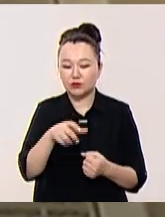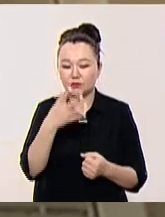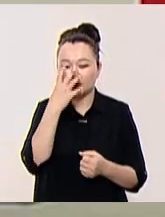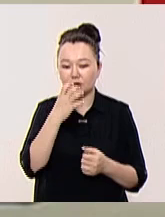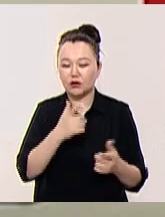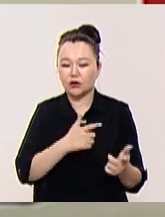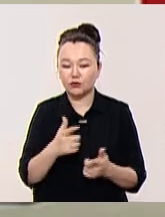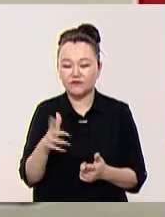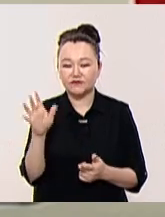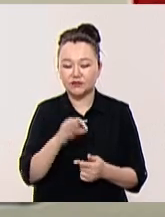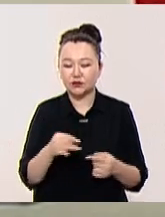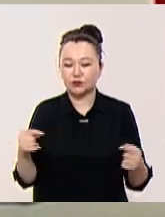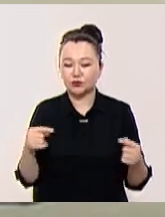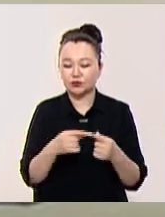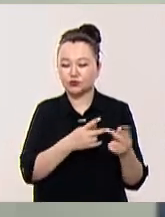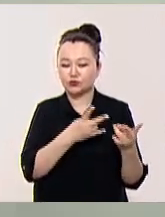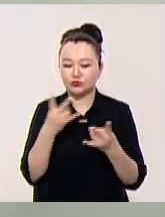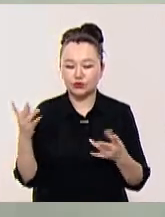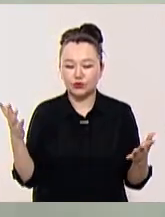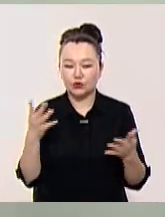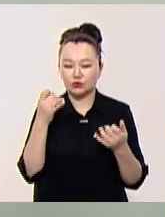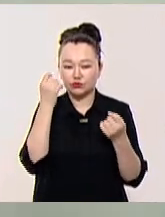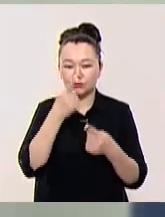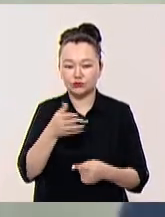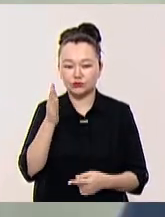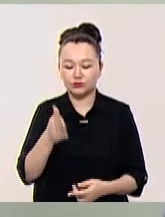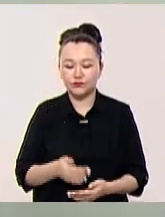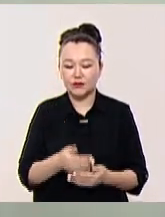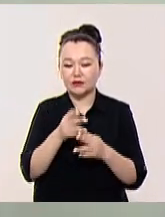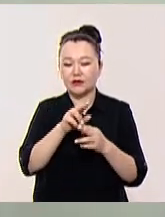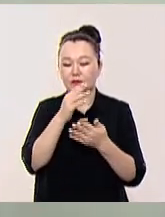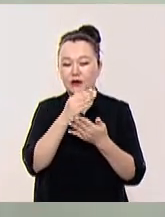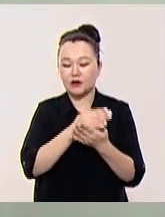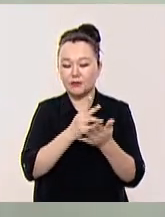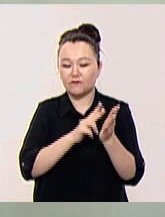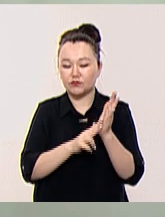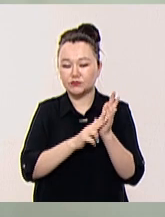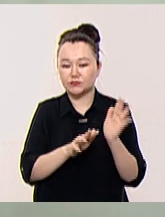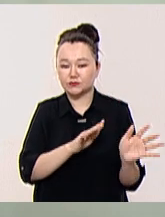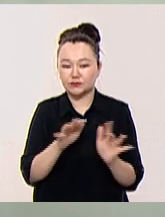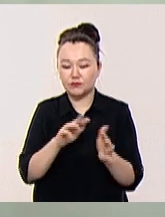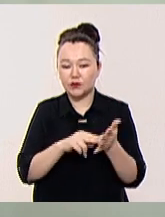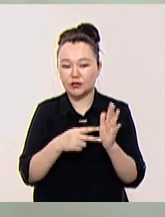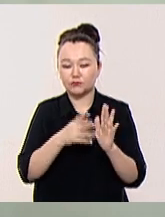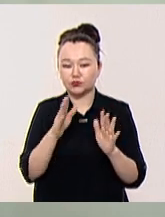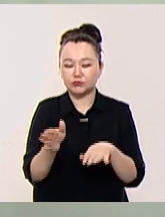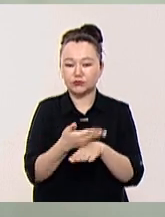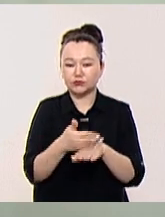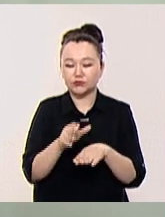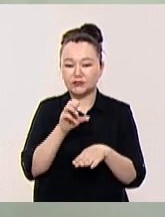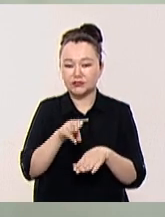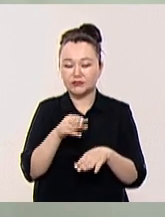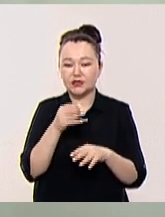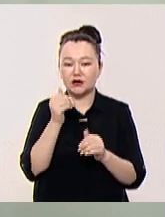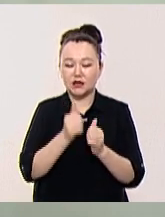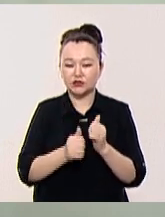әзірленіп, олардың нақты қажеттіліктері анықталады. Бағдарлама 80 шарадан тұрады. Олар мынадай негізгі бағыттарға бөлінген: халықтың